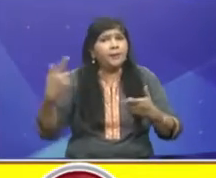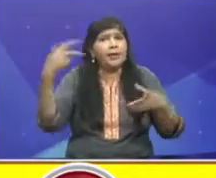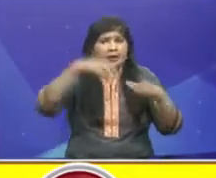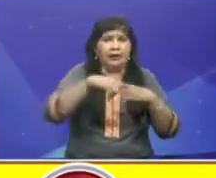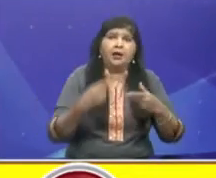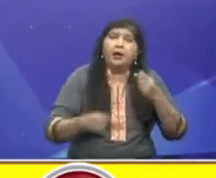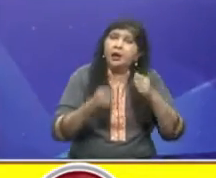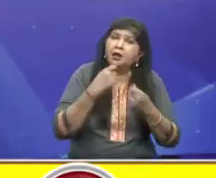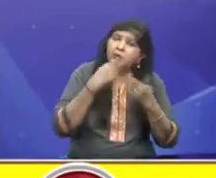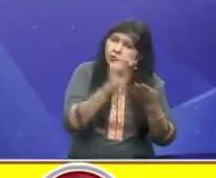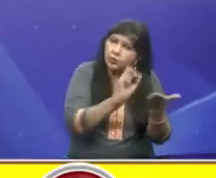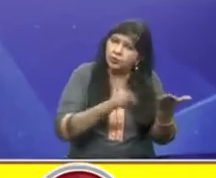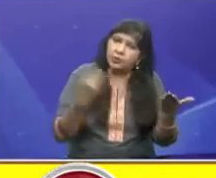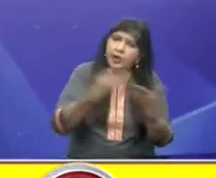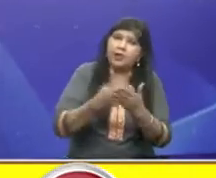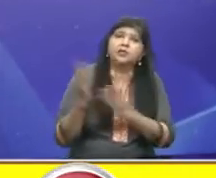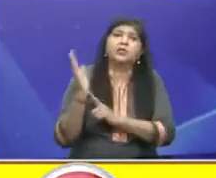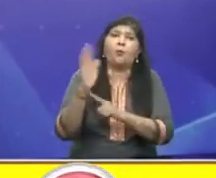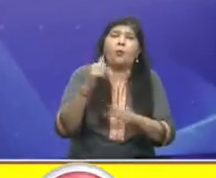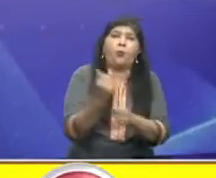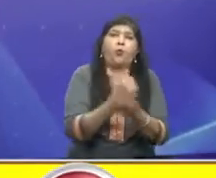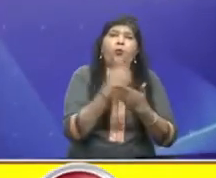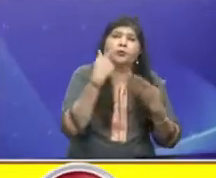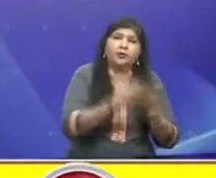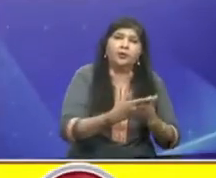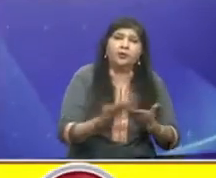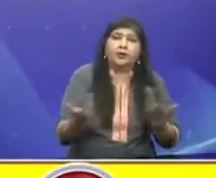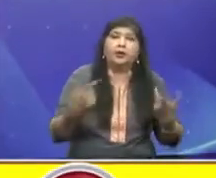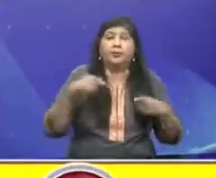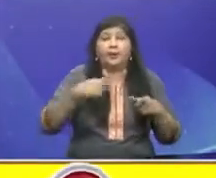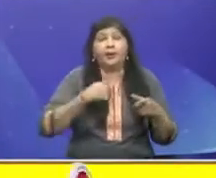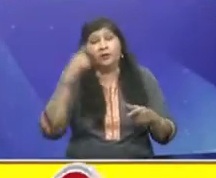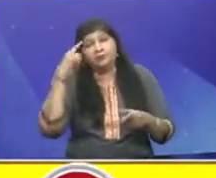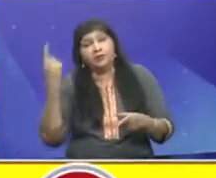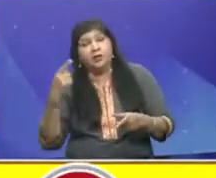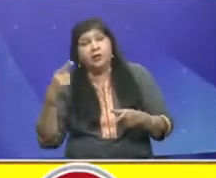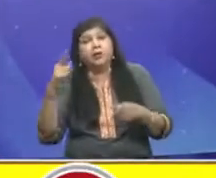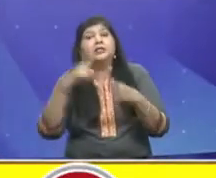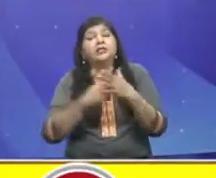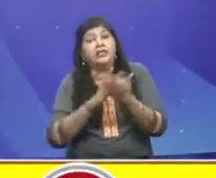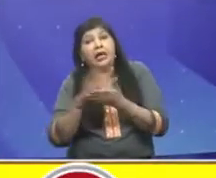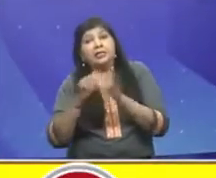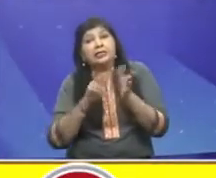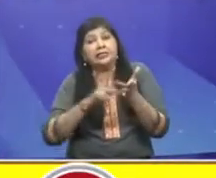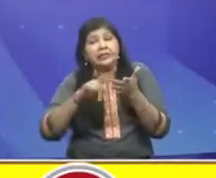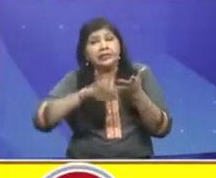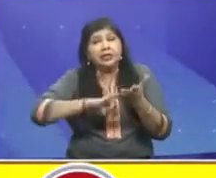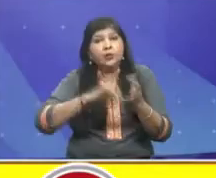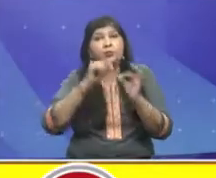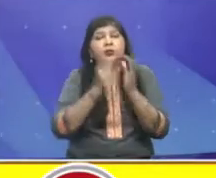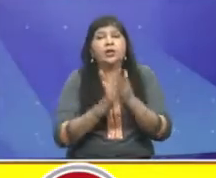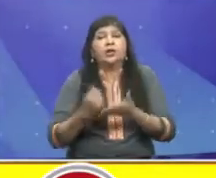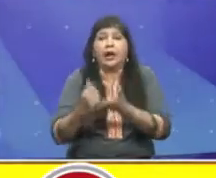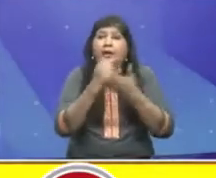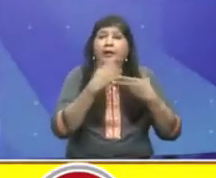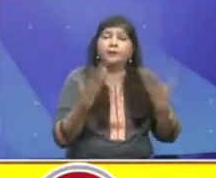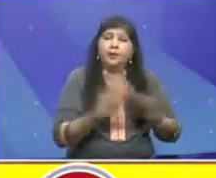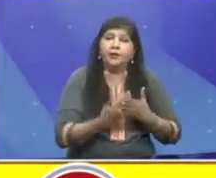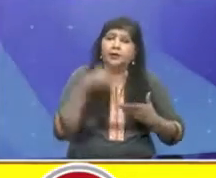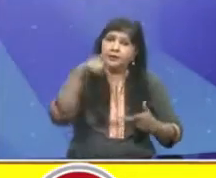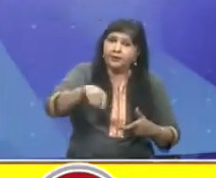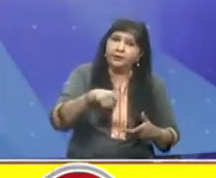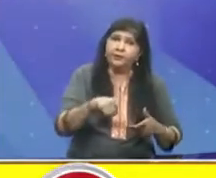में झांसी और बुंदेलखंड का कितना बड़ा योगदान है, ये हम सब जानते हैं। यहाँ रानी